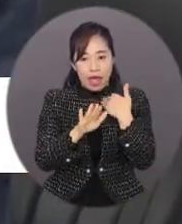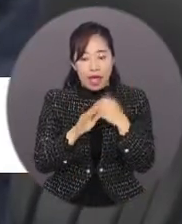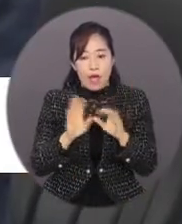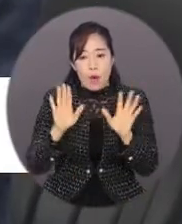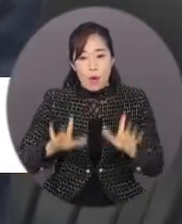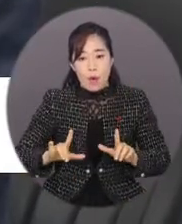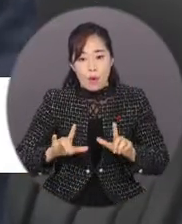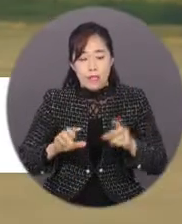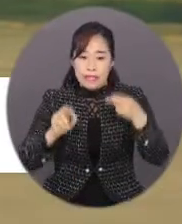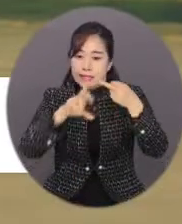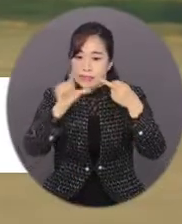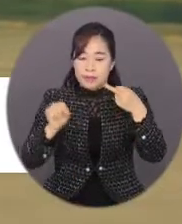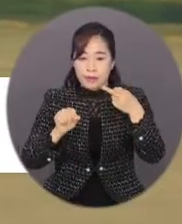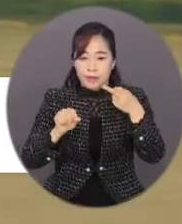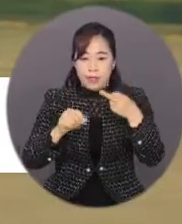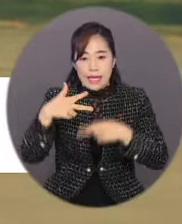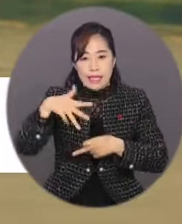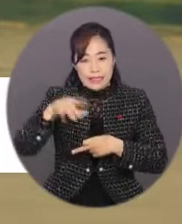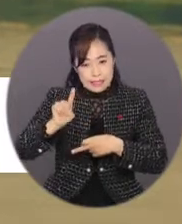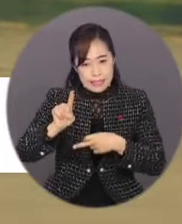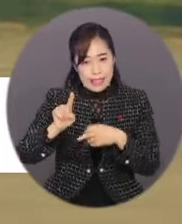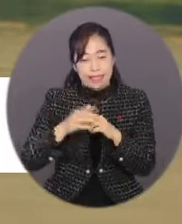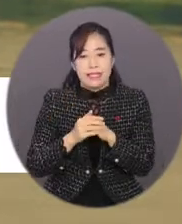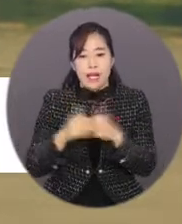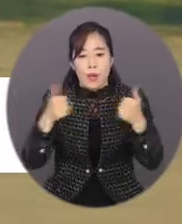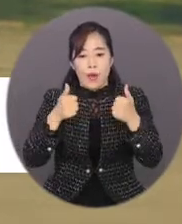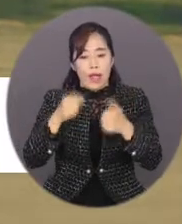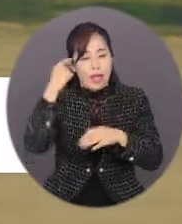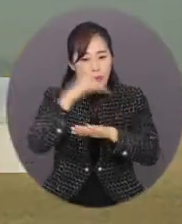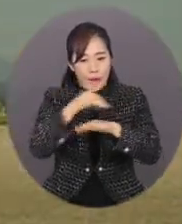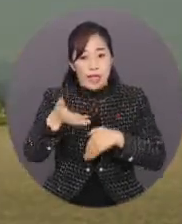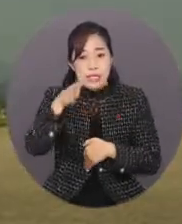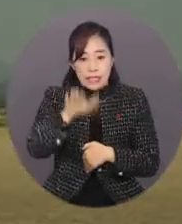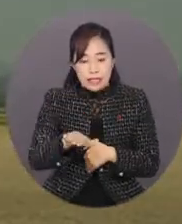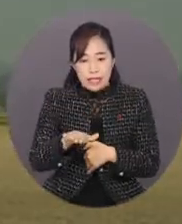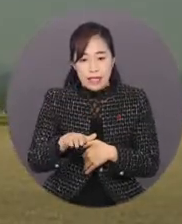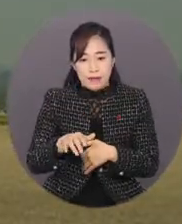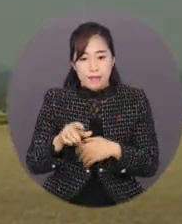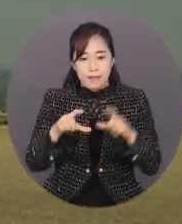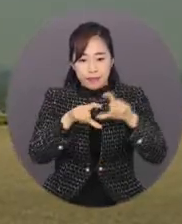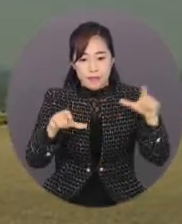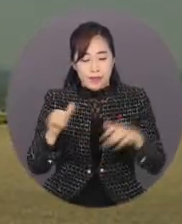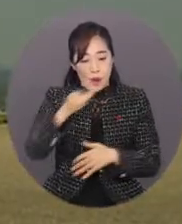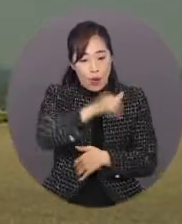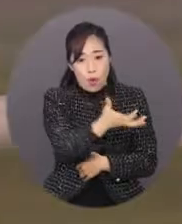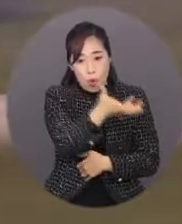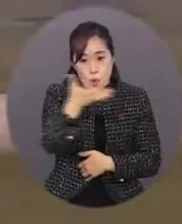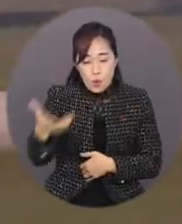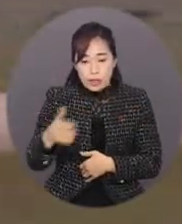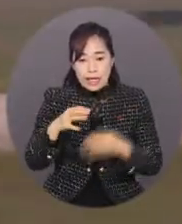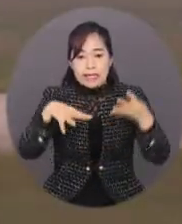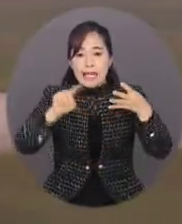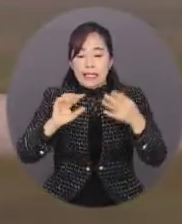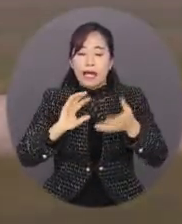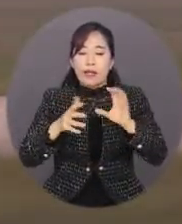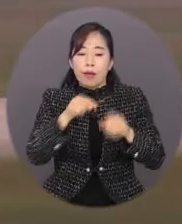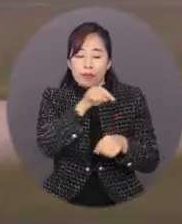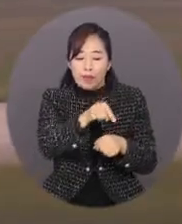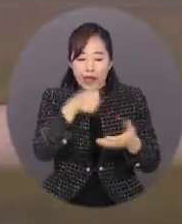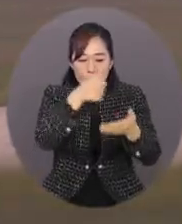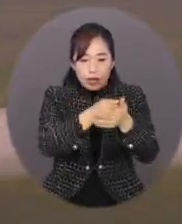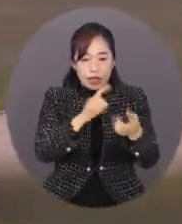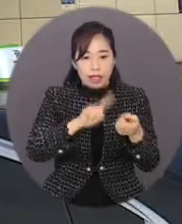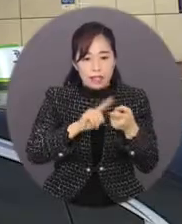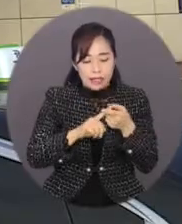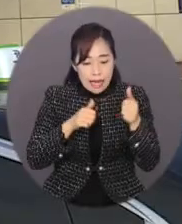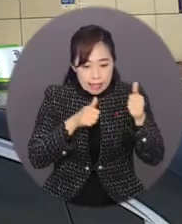18일 2차 회의를 가질 계획이었지만 민간공항 이전 문제를 4자 협의체 결정에 따르겠다고 한 이용섭